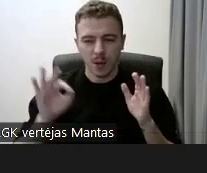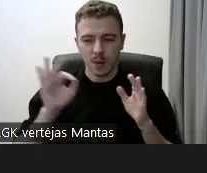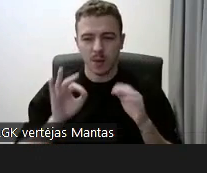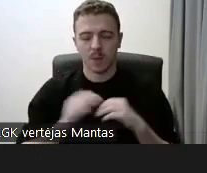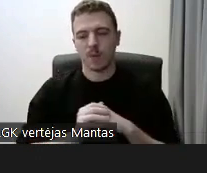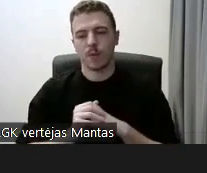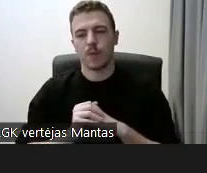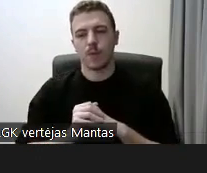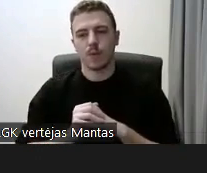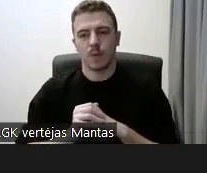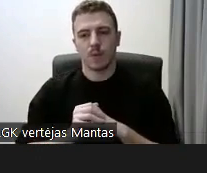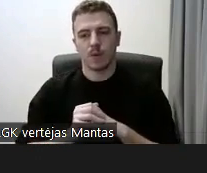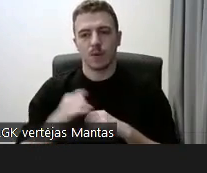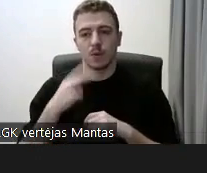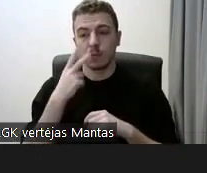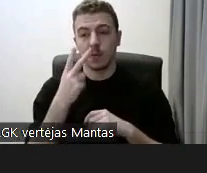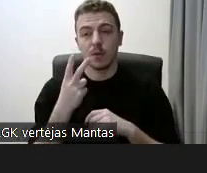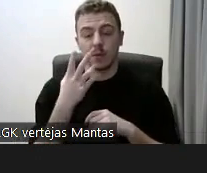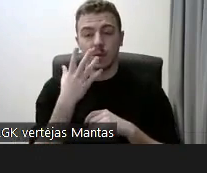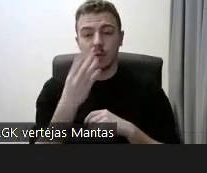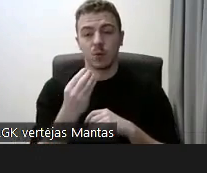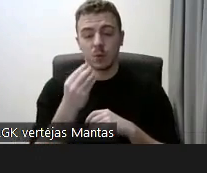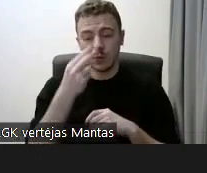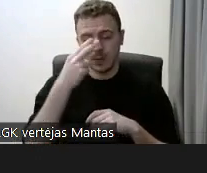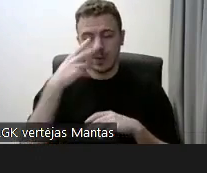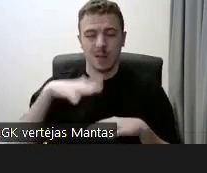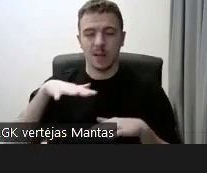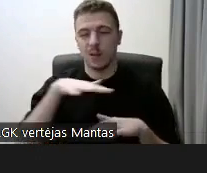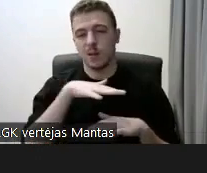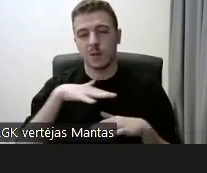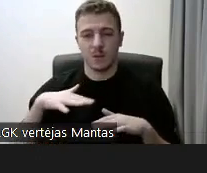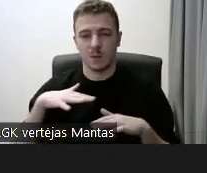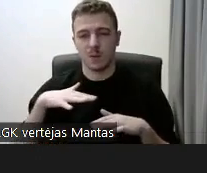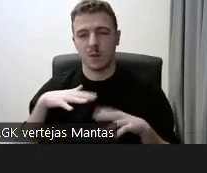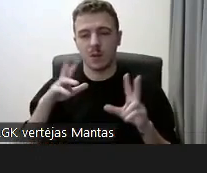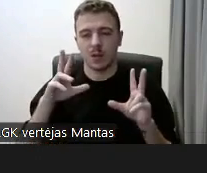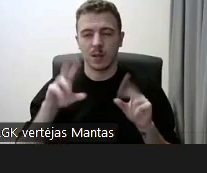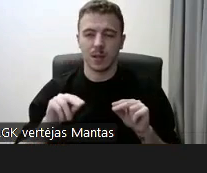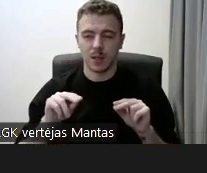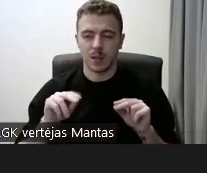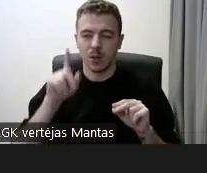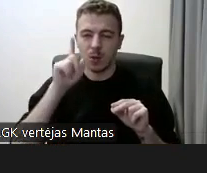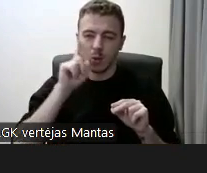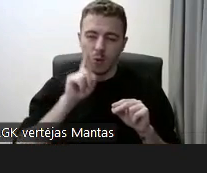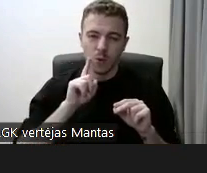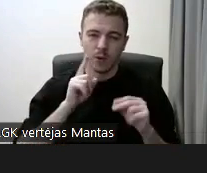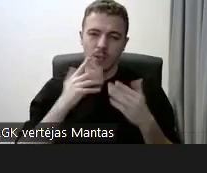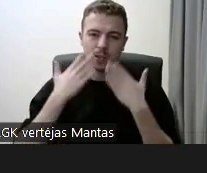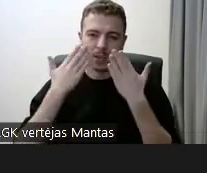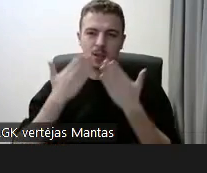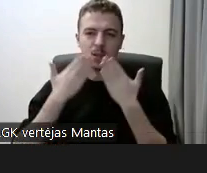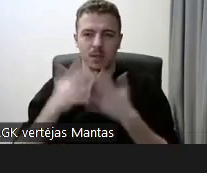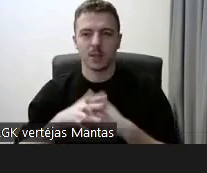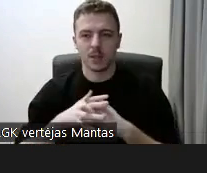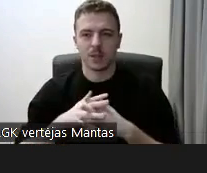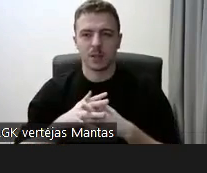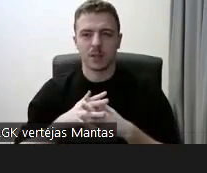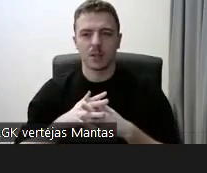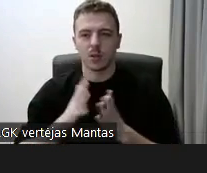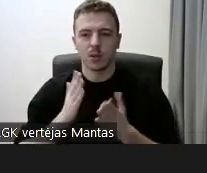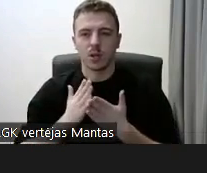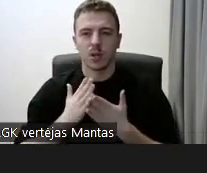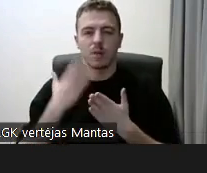Ir aš matau, kad jūsų tauta labai noriai skaito. Tokia tiesiog yra